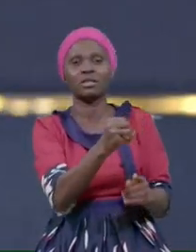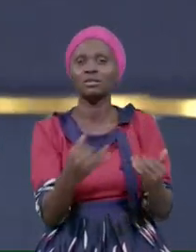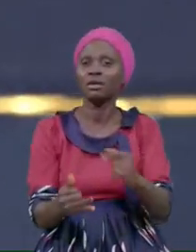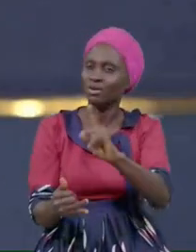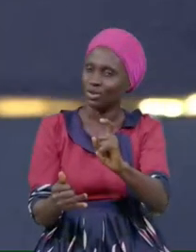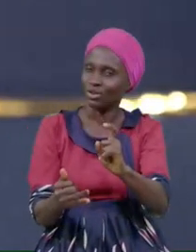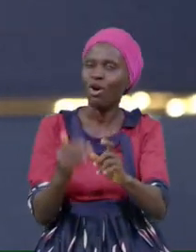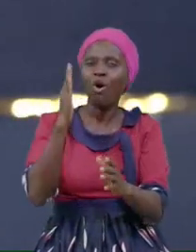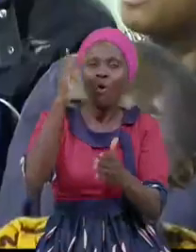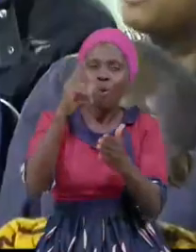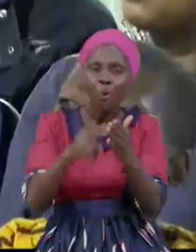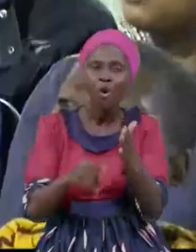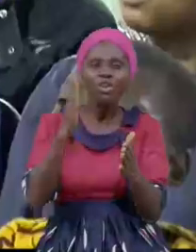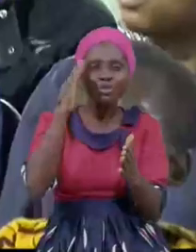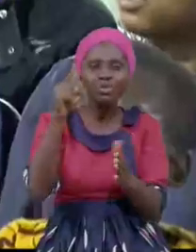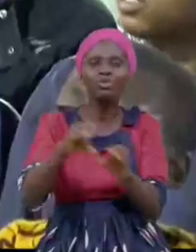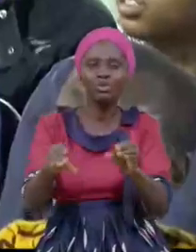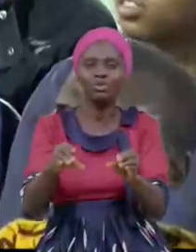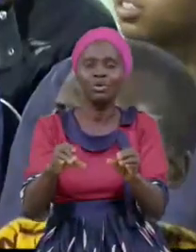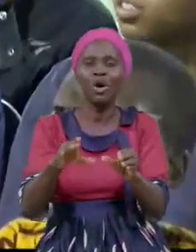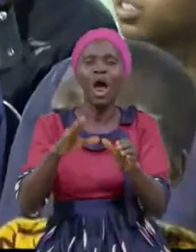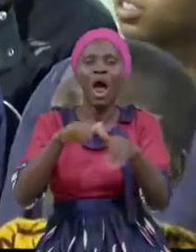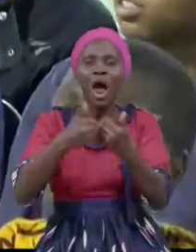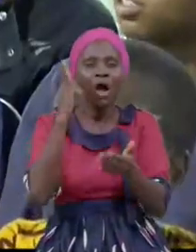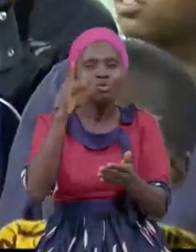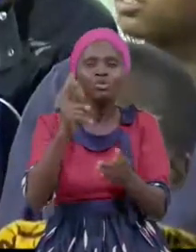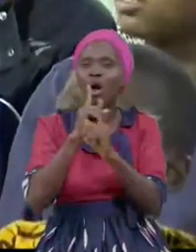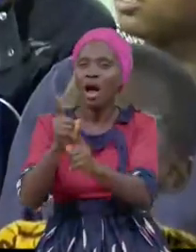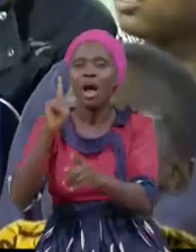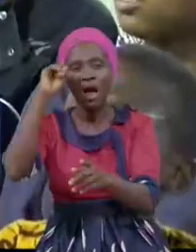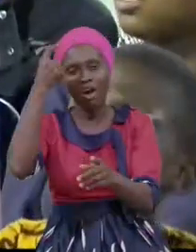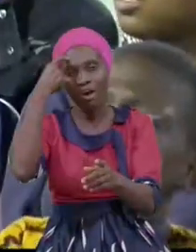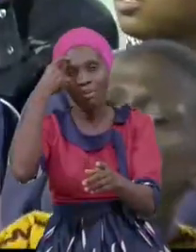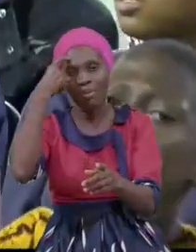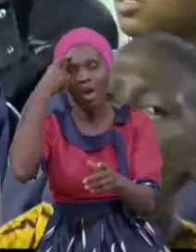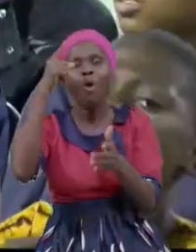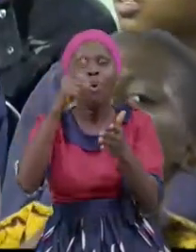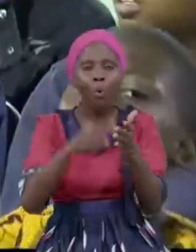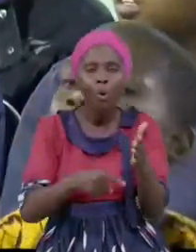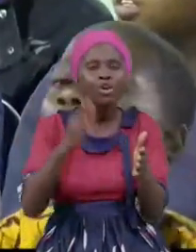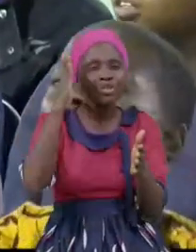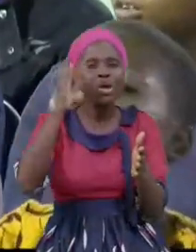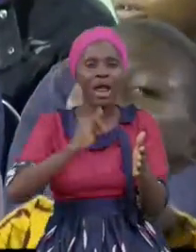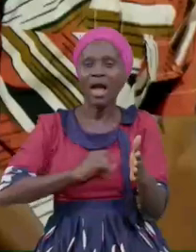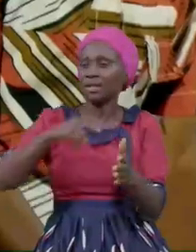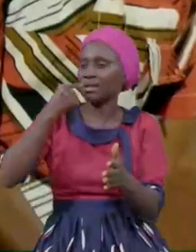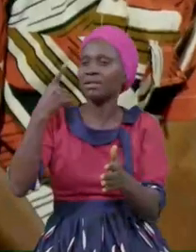Dites-moi, non? Quelle réponse donner au gouvernement? Qu'est-ce que je vais dire au gouvernement?